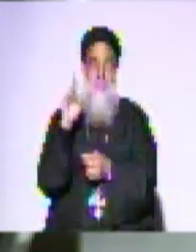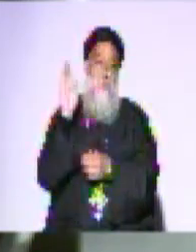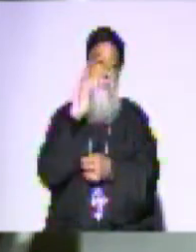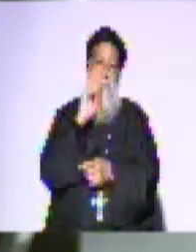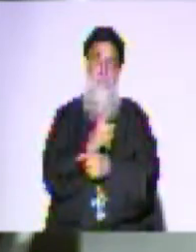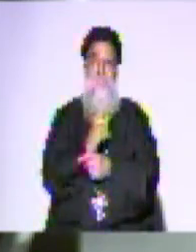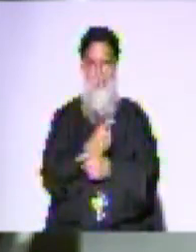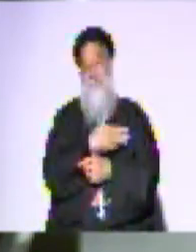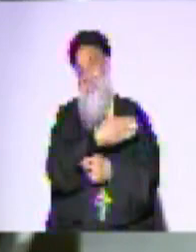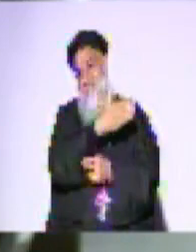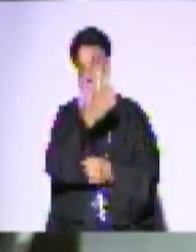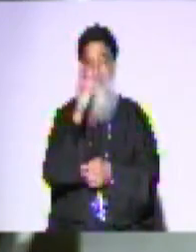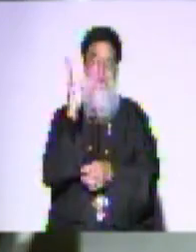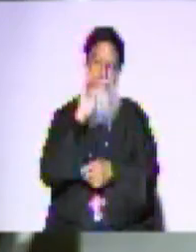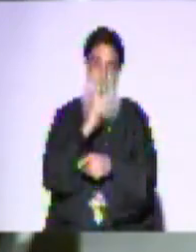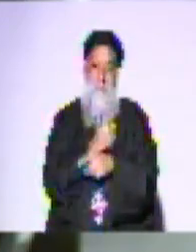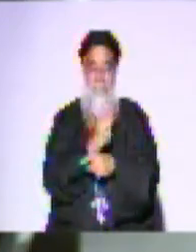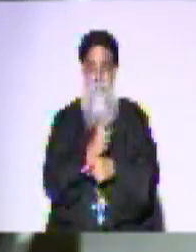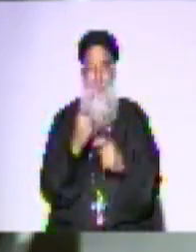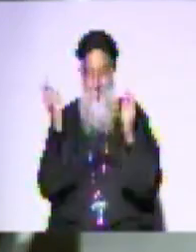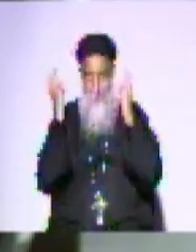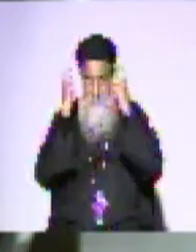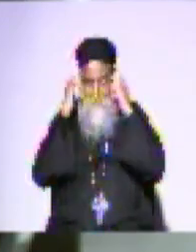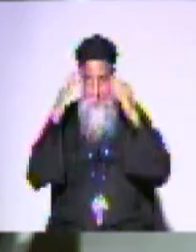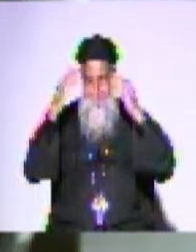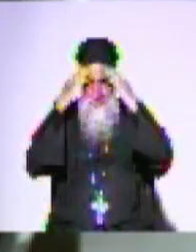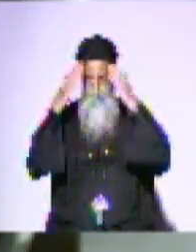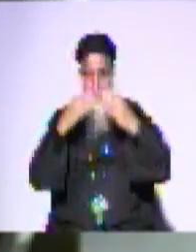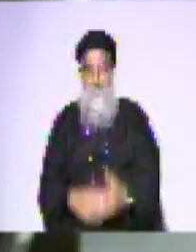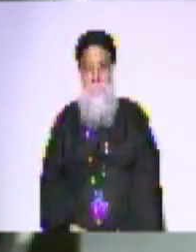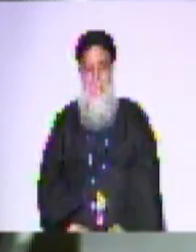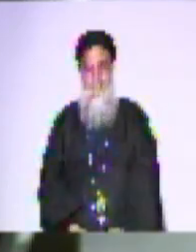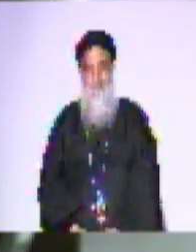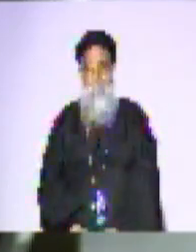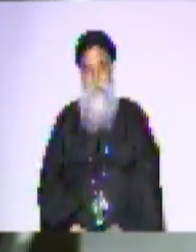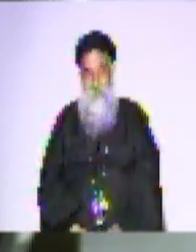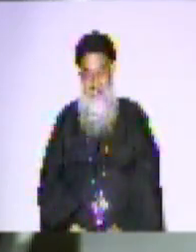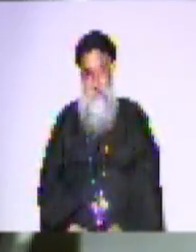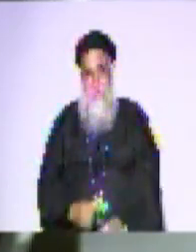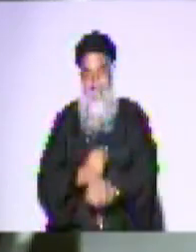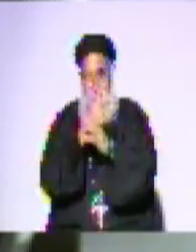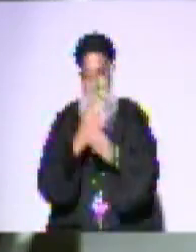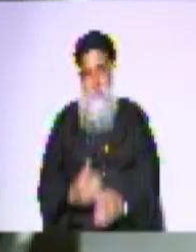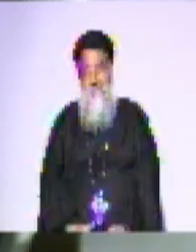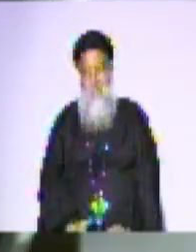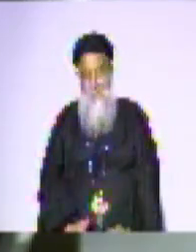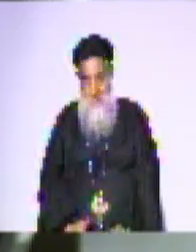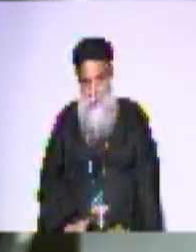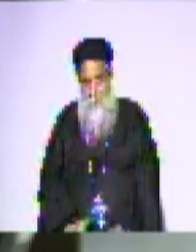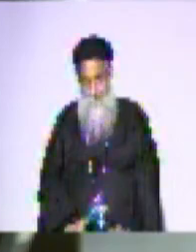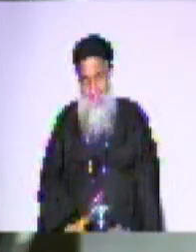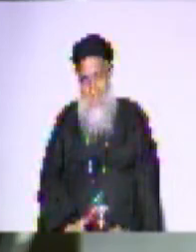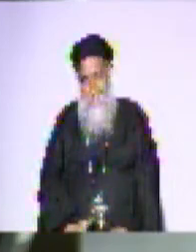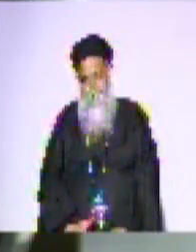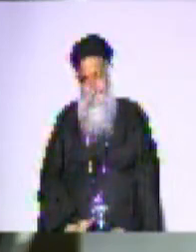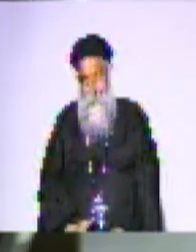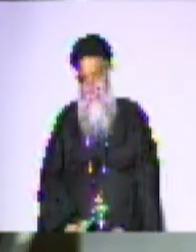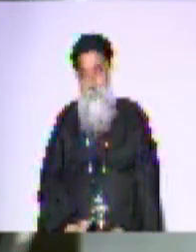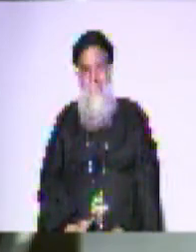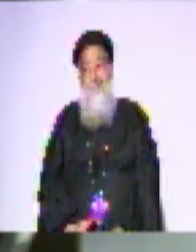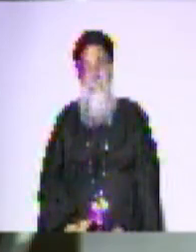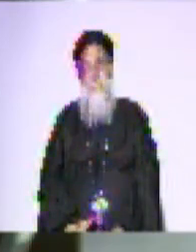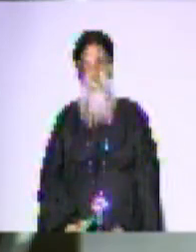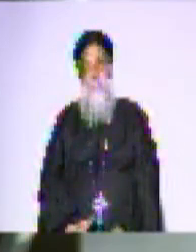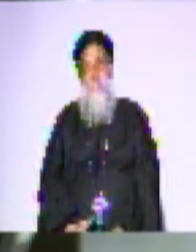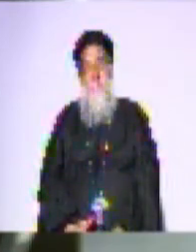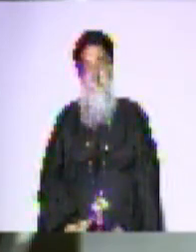توضيح ذلك بشرح وافي، وشكرا يا سيدنا. طيب، وحللني. شكرا للسؤال، ألف شكر. ده